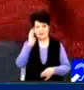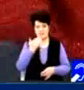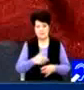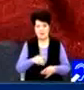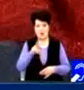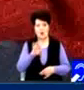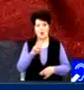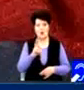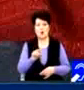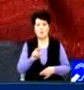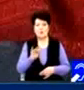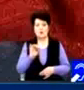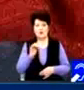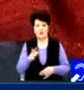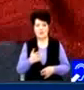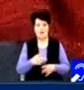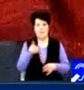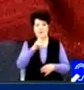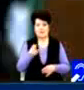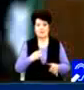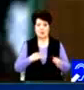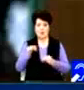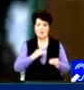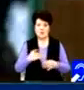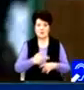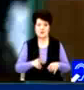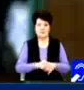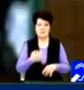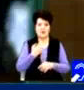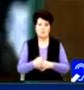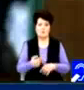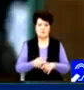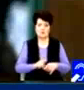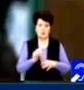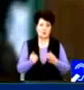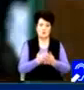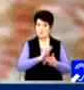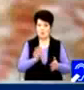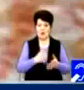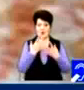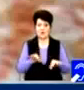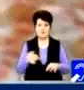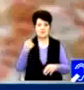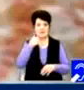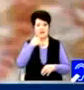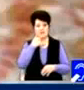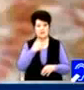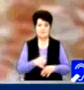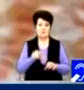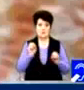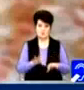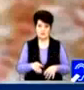loco motorii și senzoriale pacienții nu pot să comunice aceste abuzuri deoarece nu au acces la telefon experții au venit și cu o